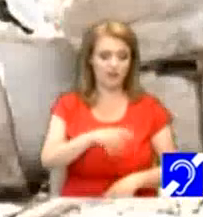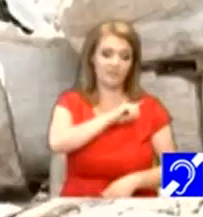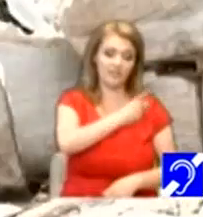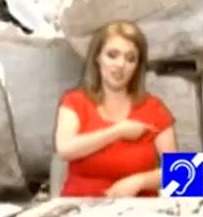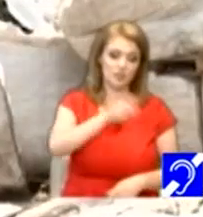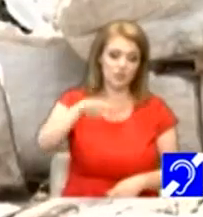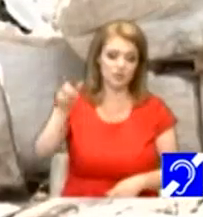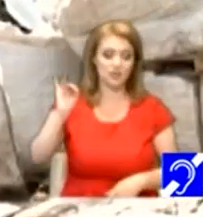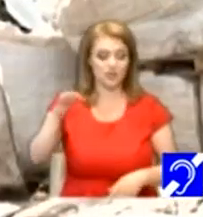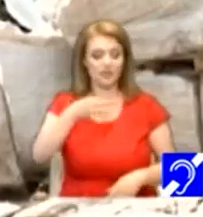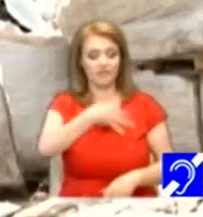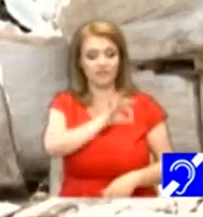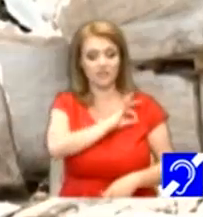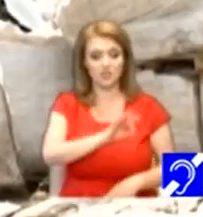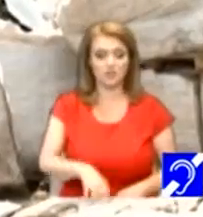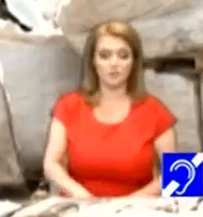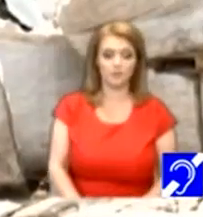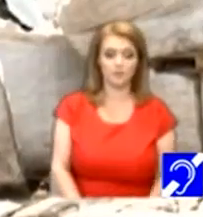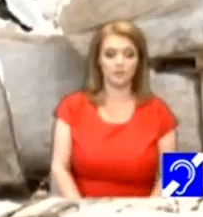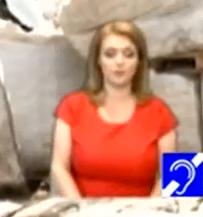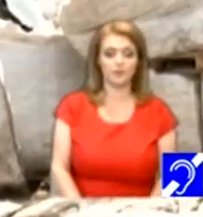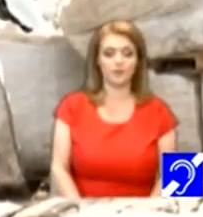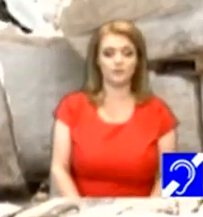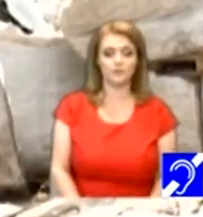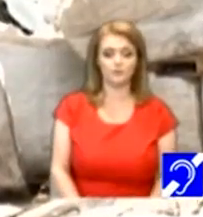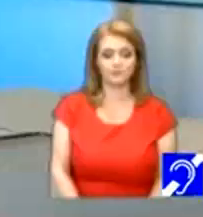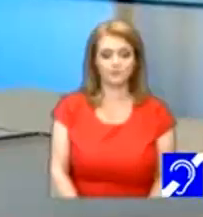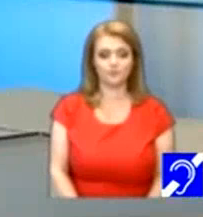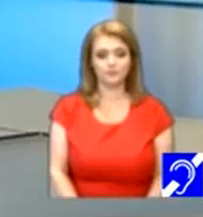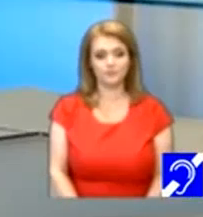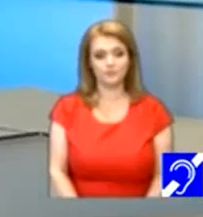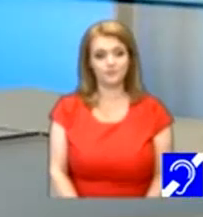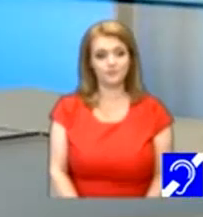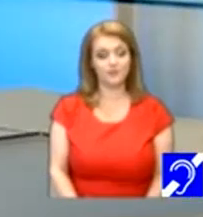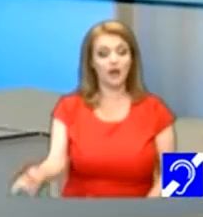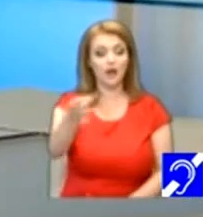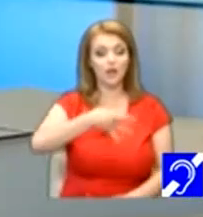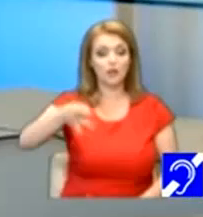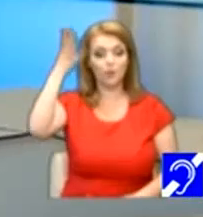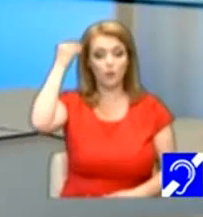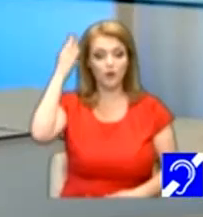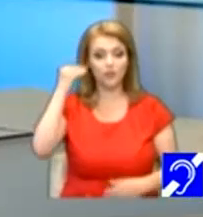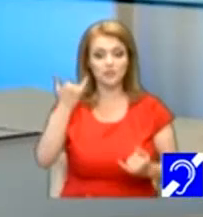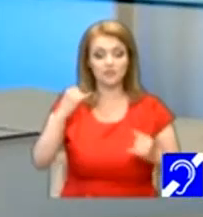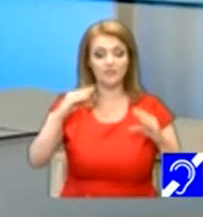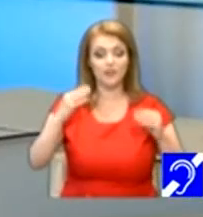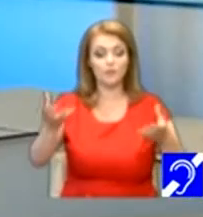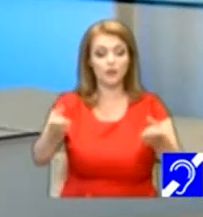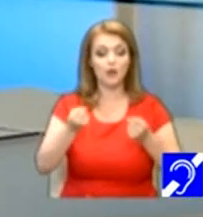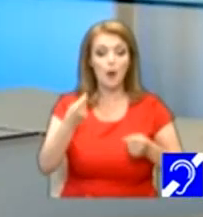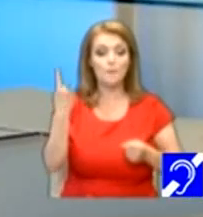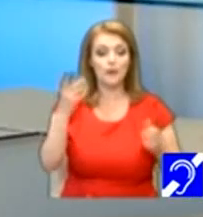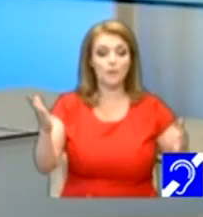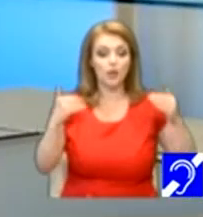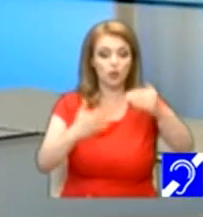de la 6.000 până la 12.000 de lei pentru persoanele juridice. Republica Moldova va primi astăzi primul lot